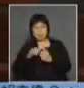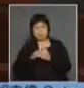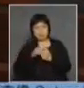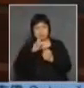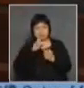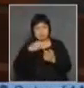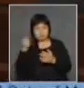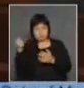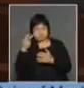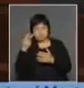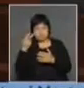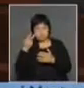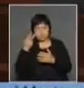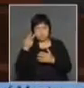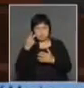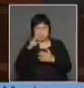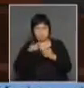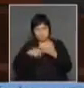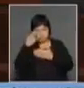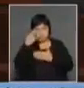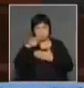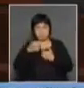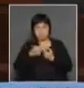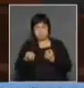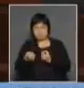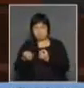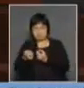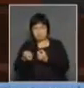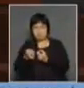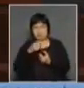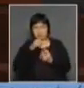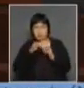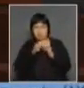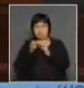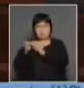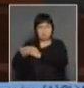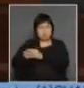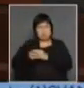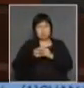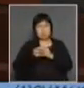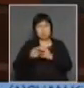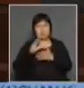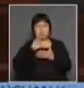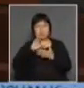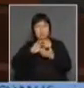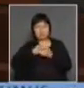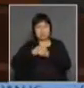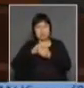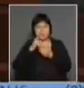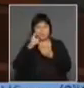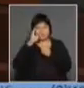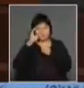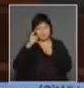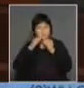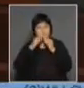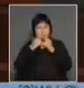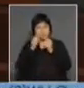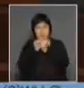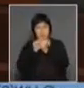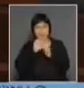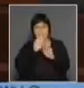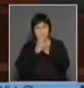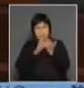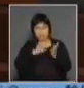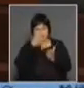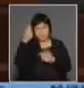將起底身邊被起底的人身邊所有同佢合照的家人朋友全部起底，得知其人